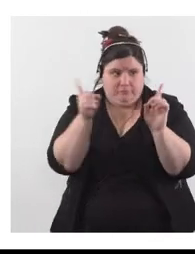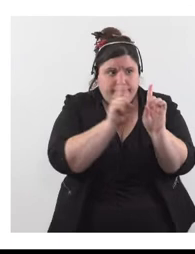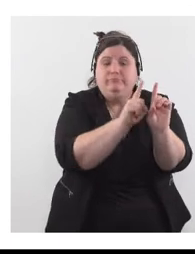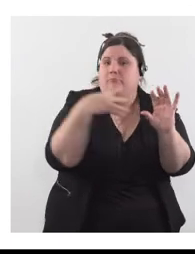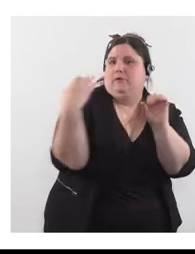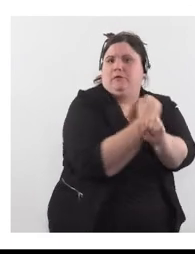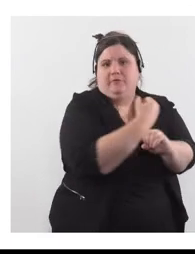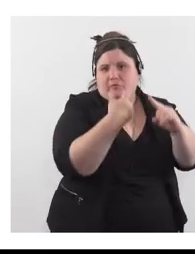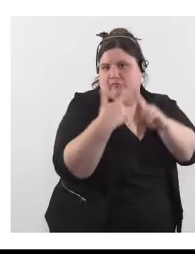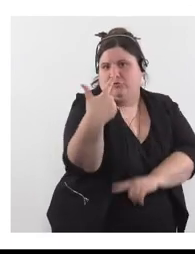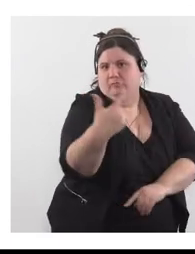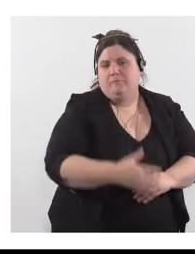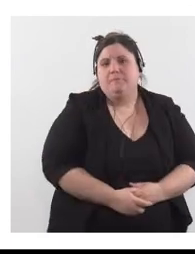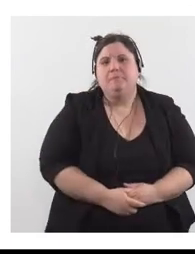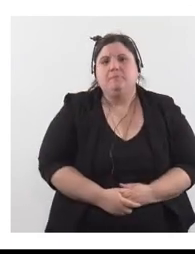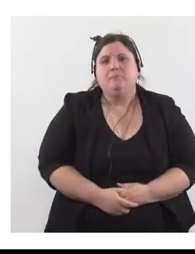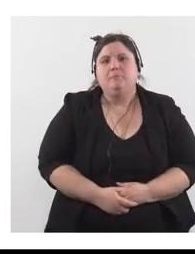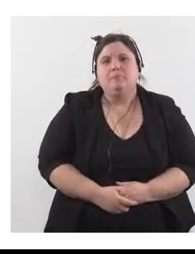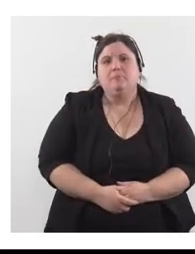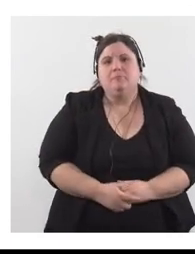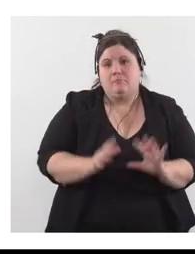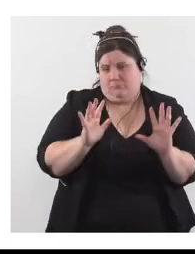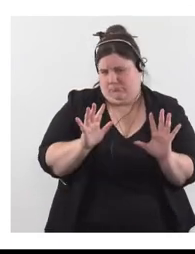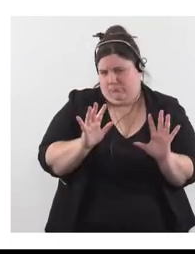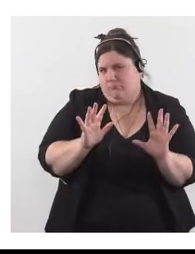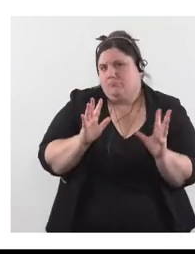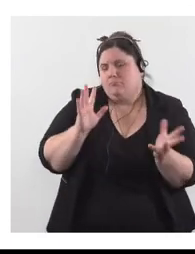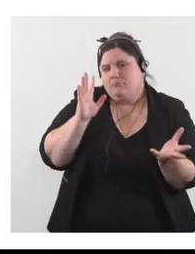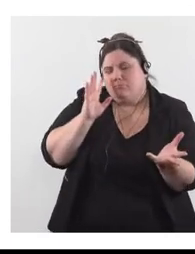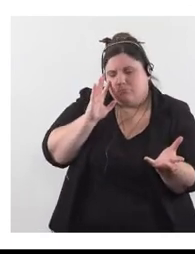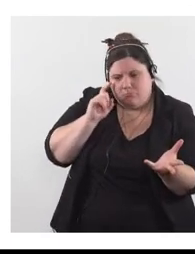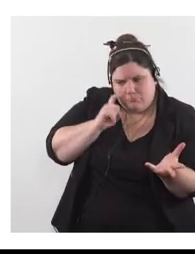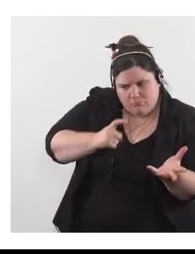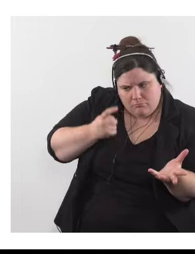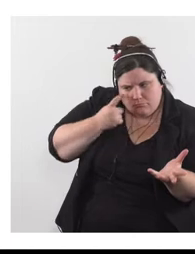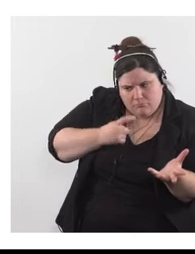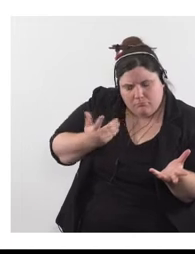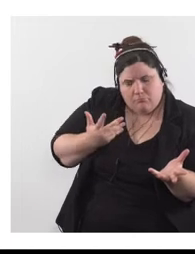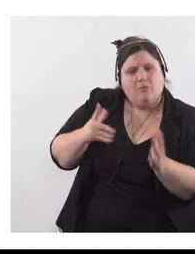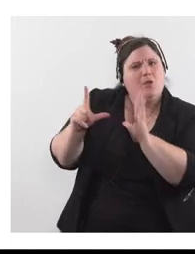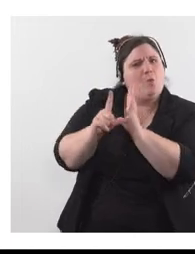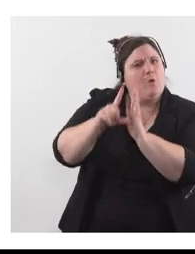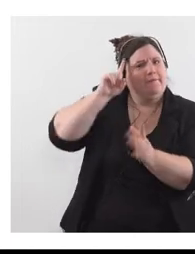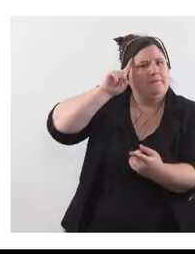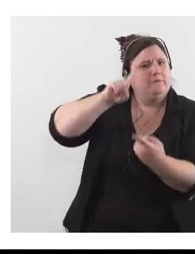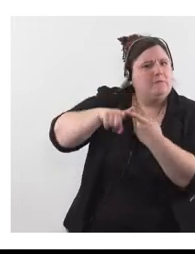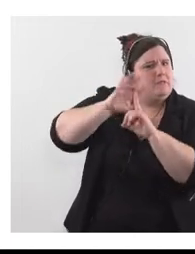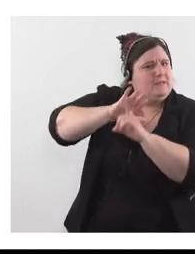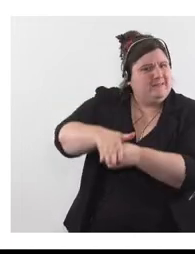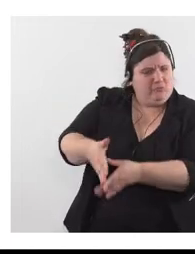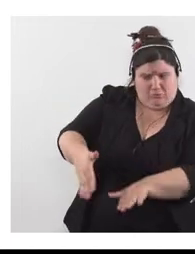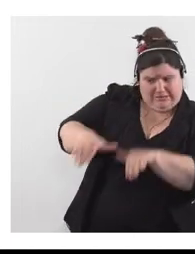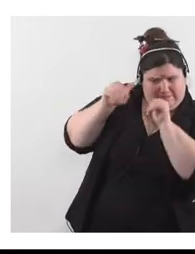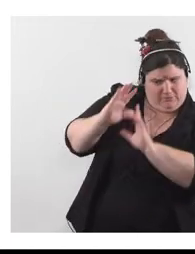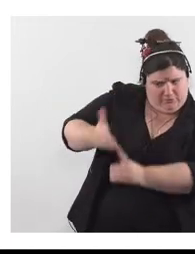un élément tout à fait particulier, on se rend compte que la législation antidiscrimination, les principes antidiscrimination,